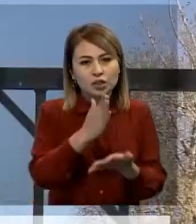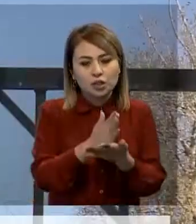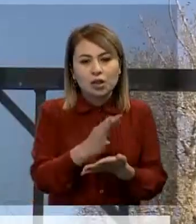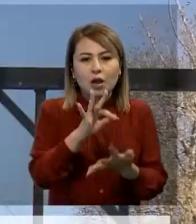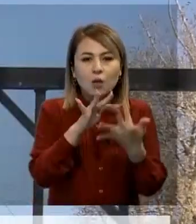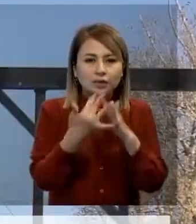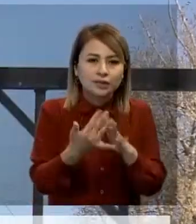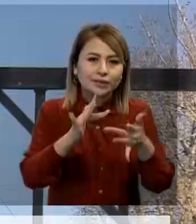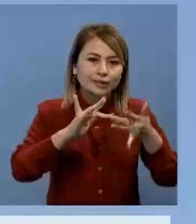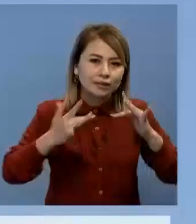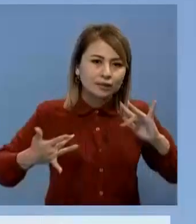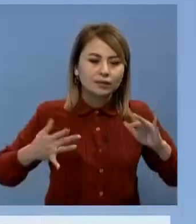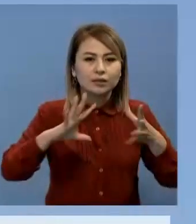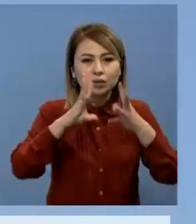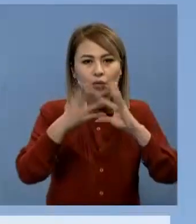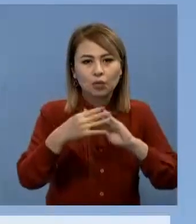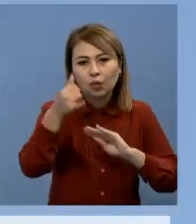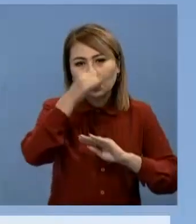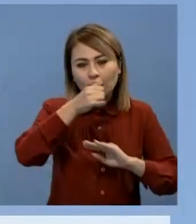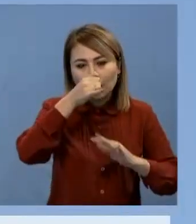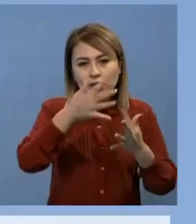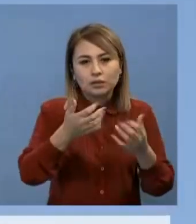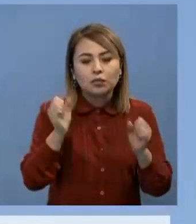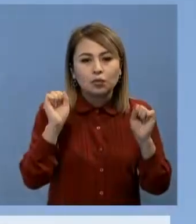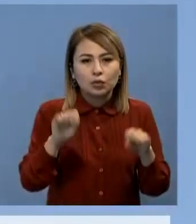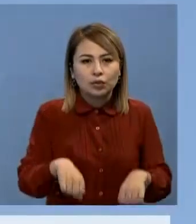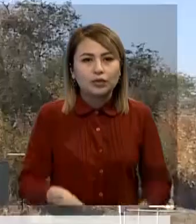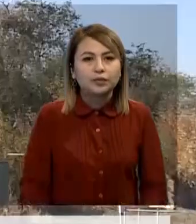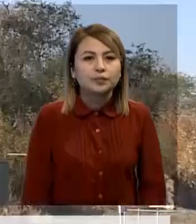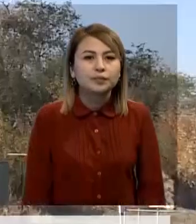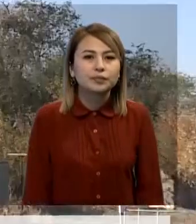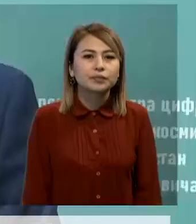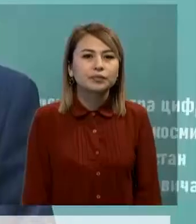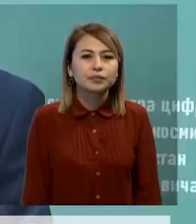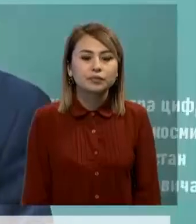бар шалғай ауылдарда интернеттің игілігін көре алады.